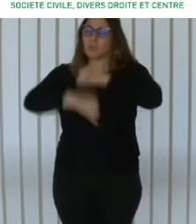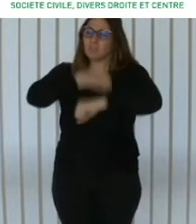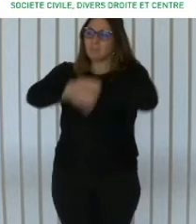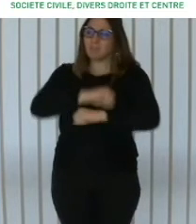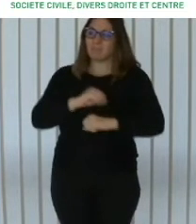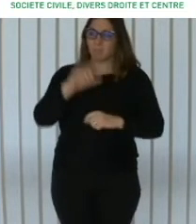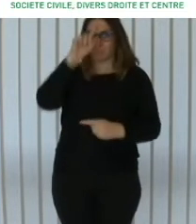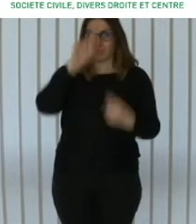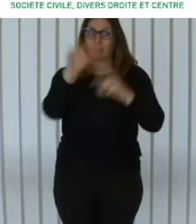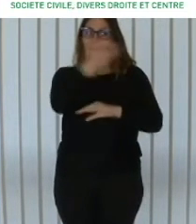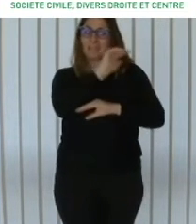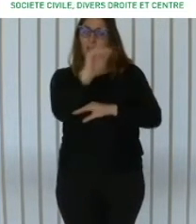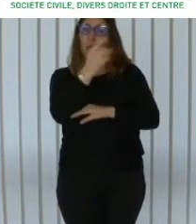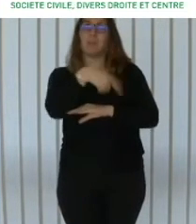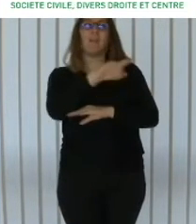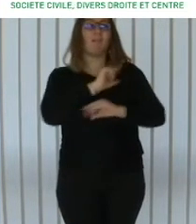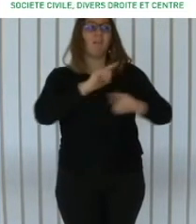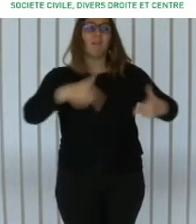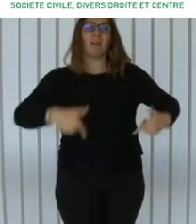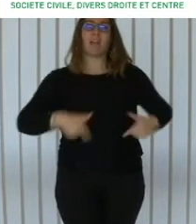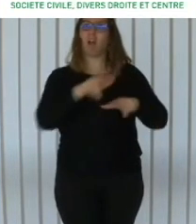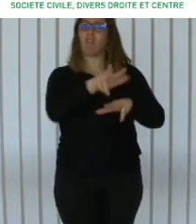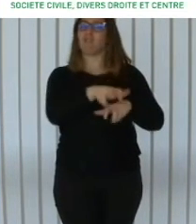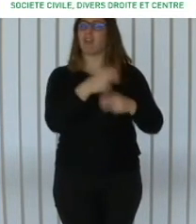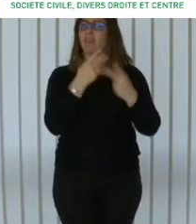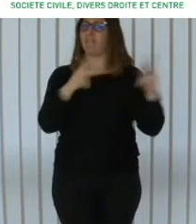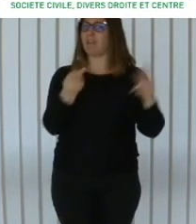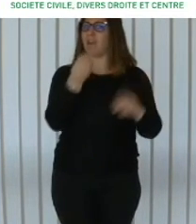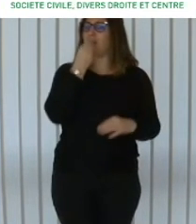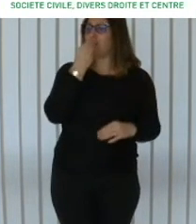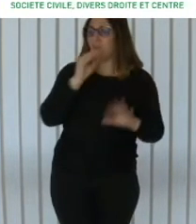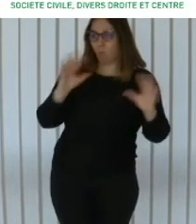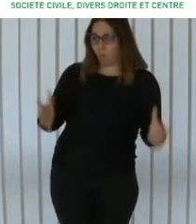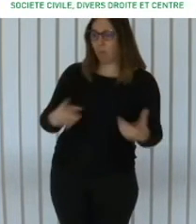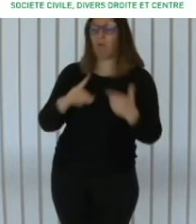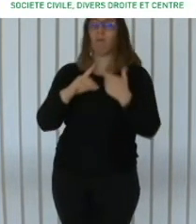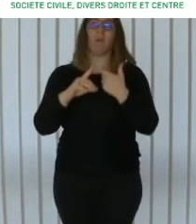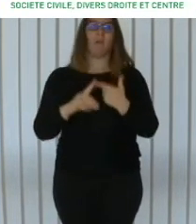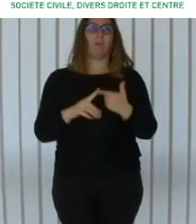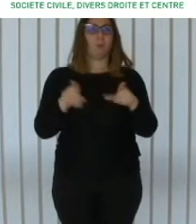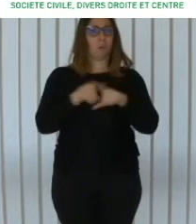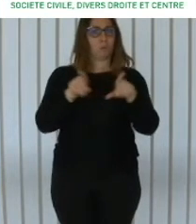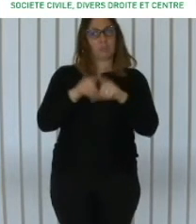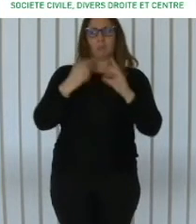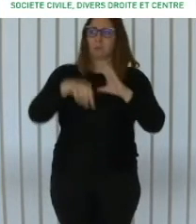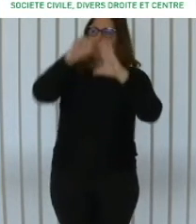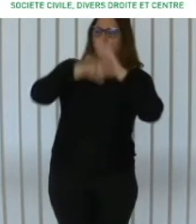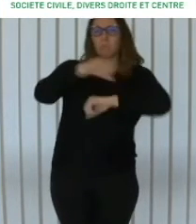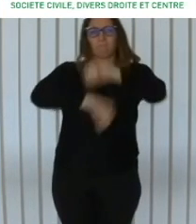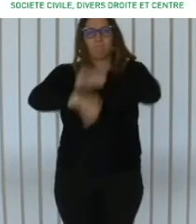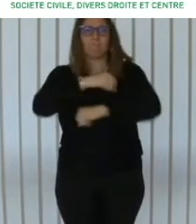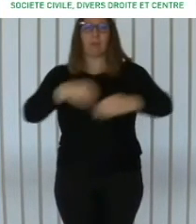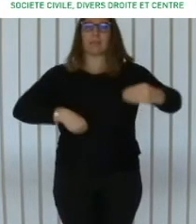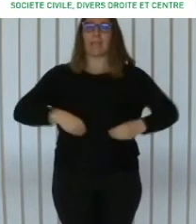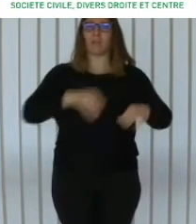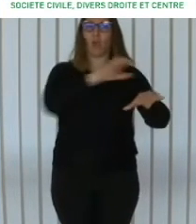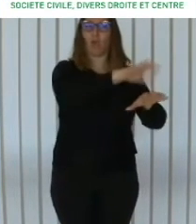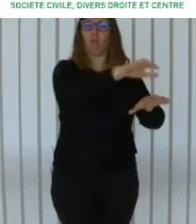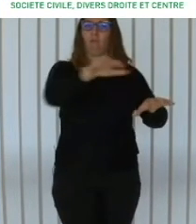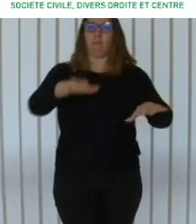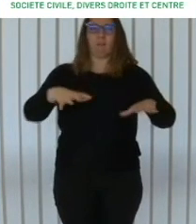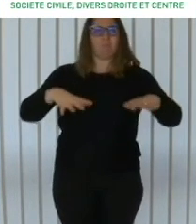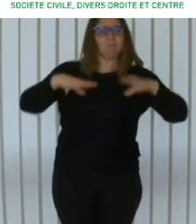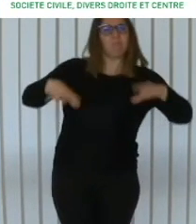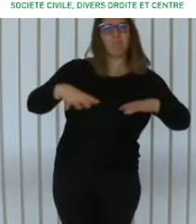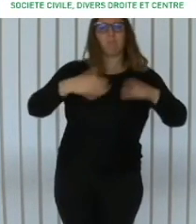assurer la sécurité des enfants qui fréquentent la cantine du Jardin de Ville? Quelles mesures prenez-vous pour répondre aux demandes des directeurs d'école afin d'assurer